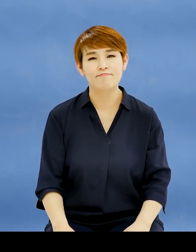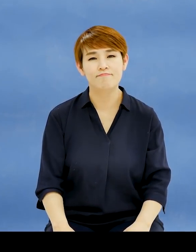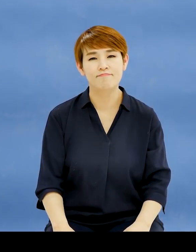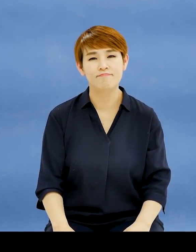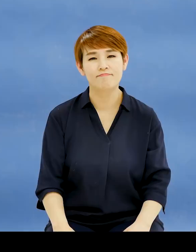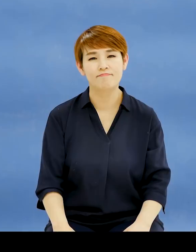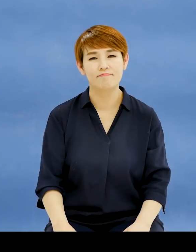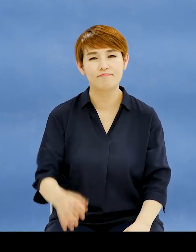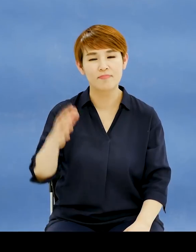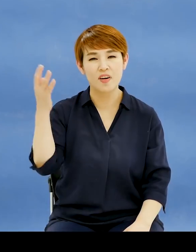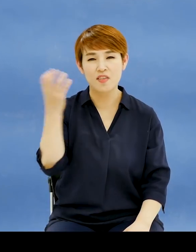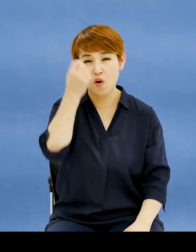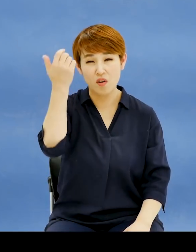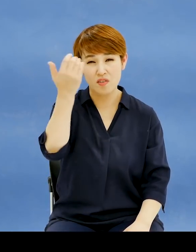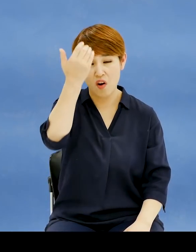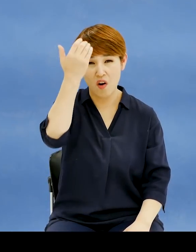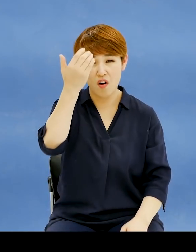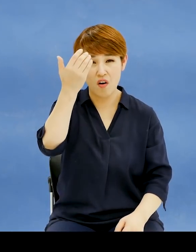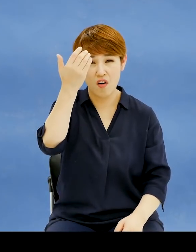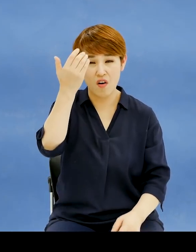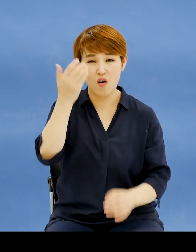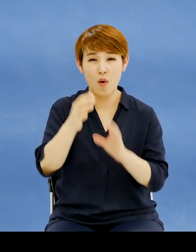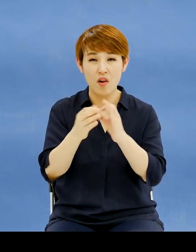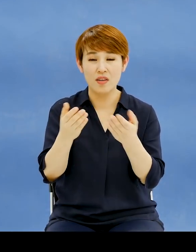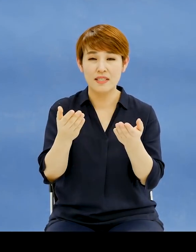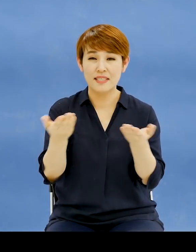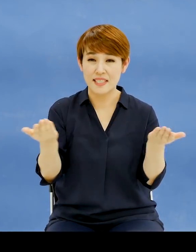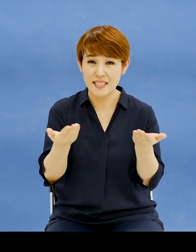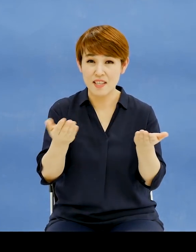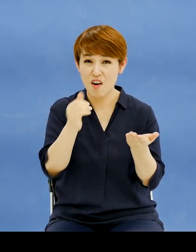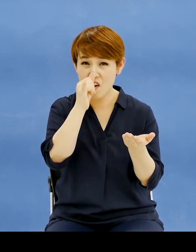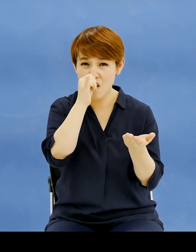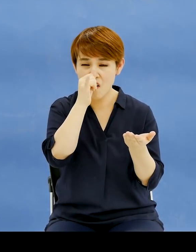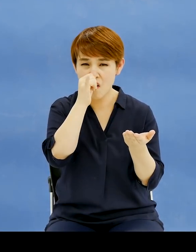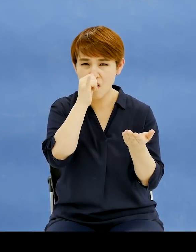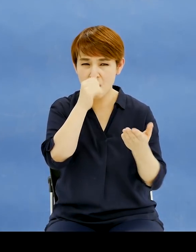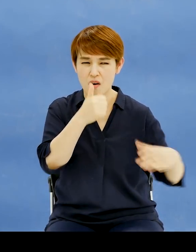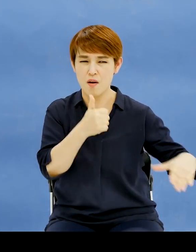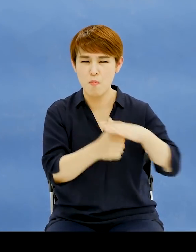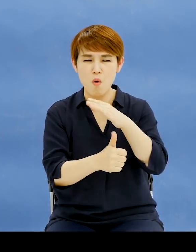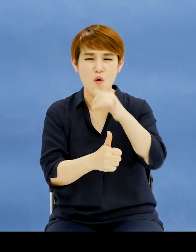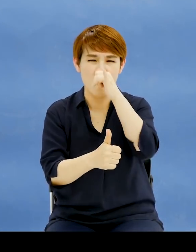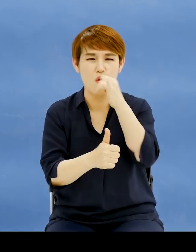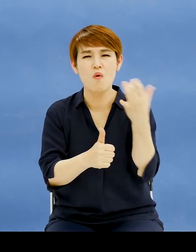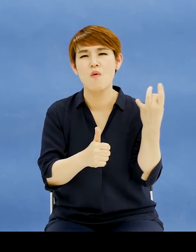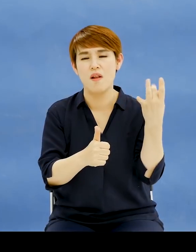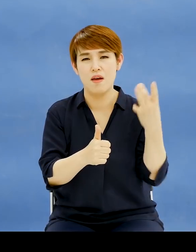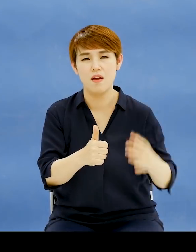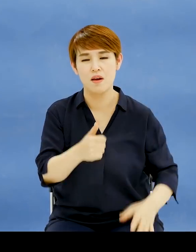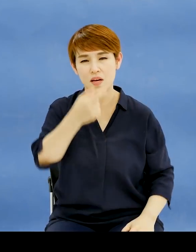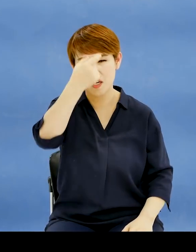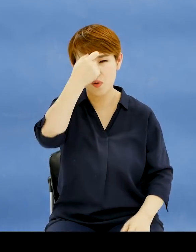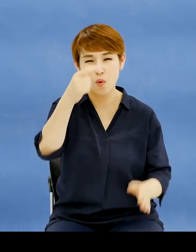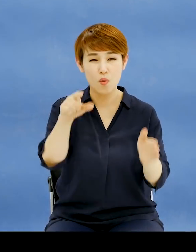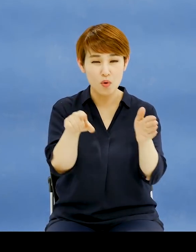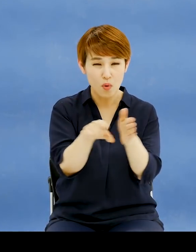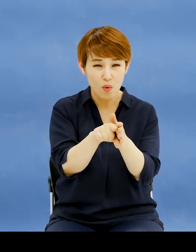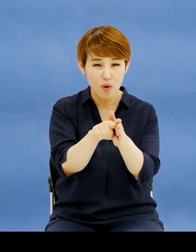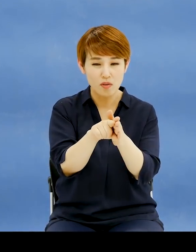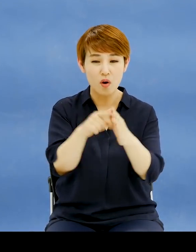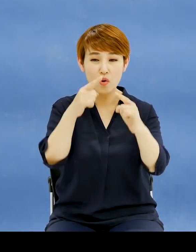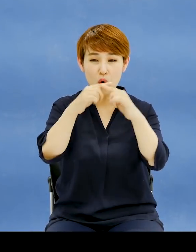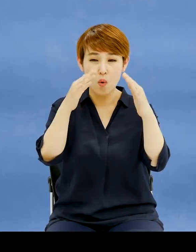이제 이게 사실 이렇게 성령을 존중하는 사역들 거의 다 대부분 공격을 받으시니까 네.